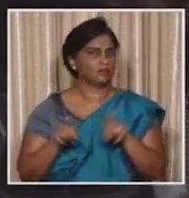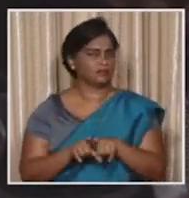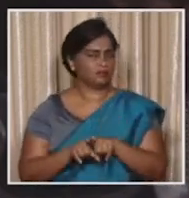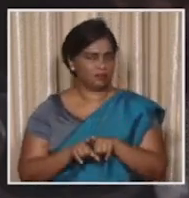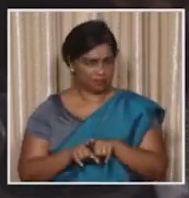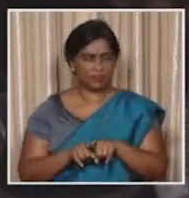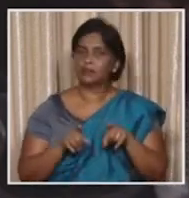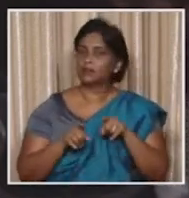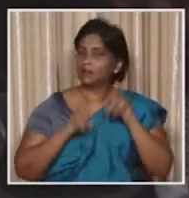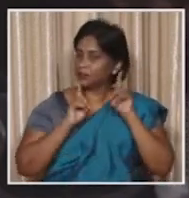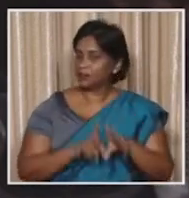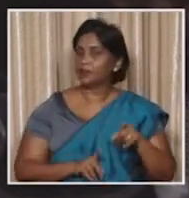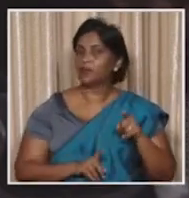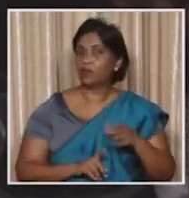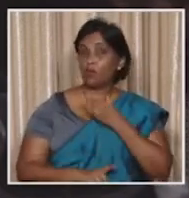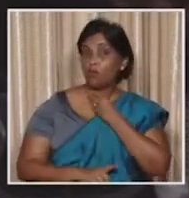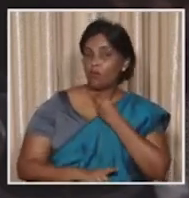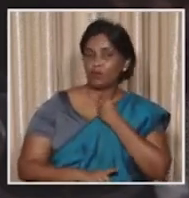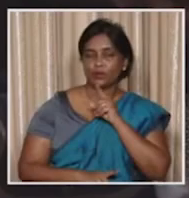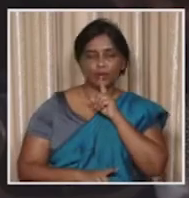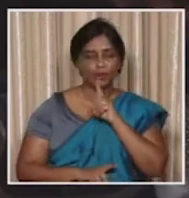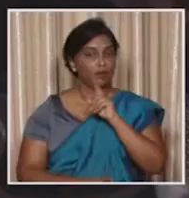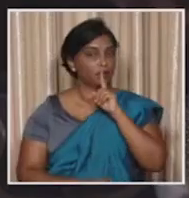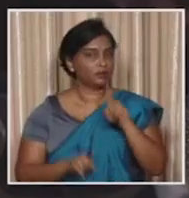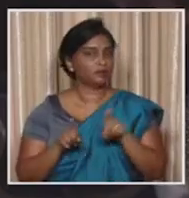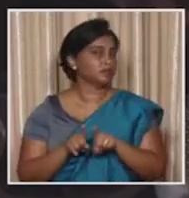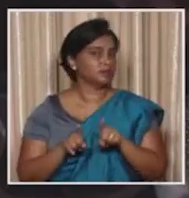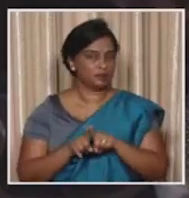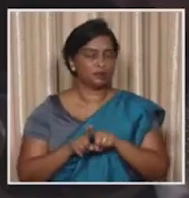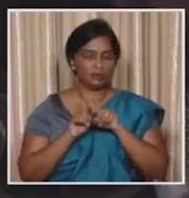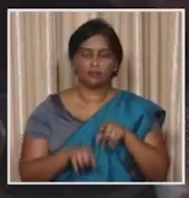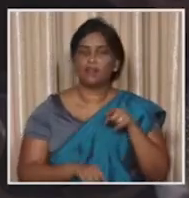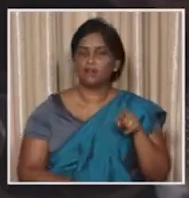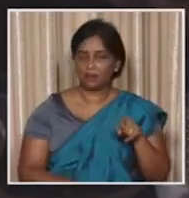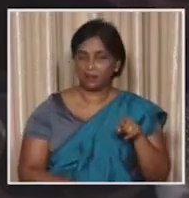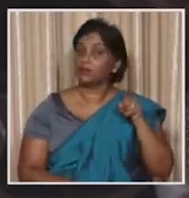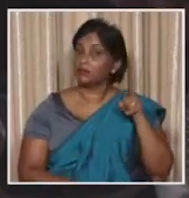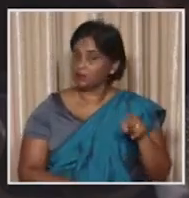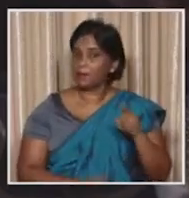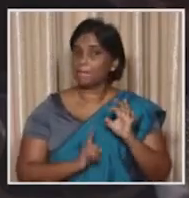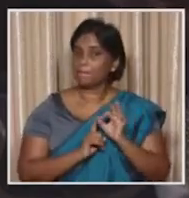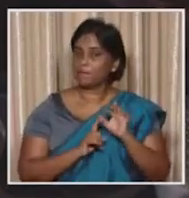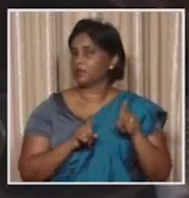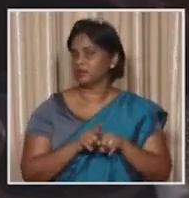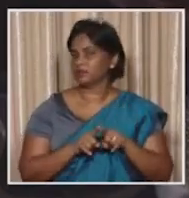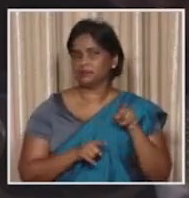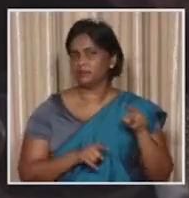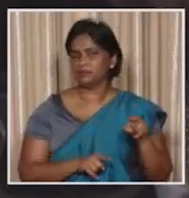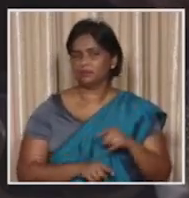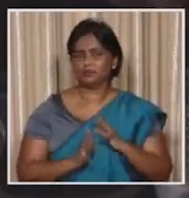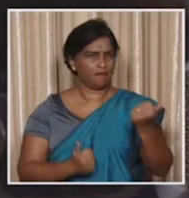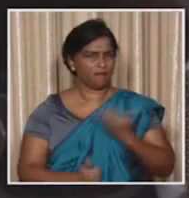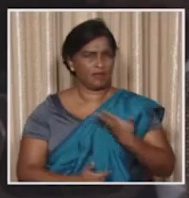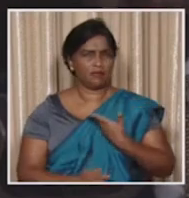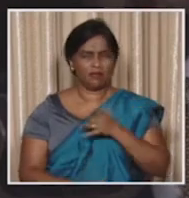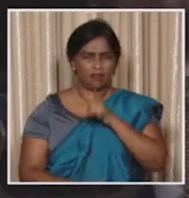ஒரு அப்பட்டமான பொய்களை கூறுவதாகவும் அமைந்திருக்கின்றது. அது தனிப்பட்ட ரீதியிலே எங்களுக்கு மிகப்பெரும் அவதூறை ஏற்படுத்துவதாக